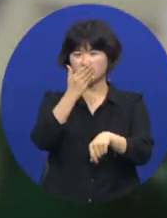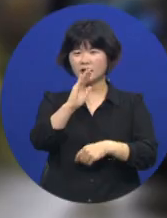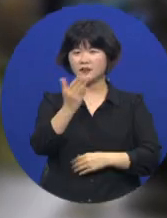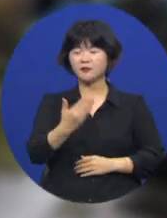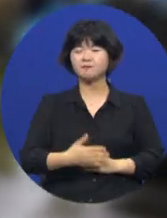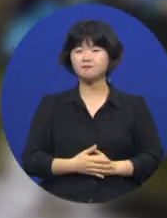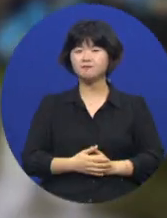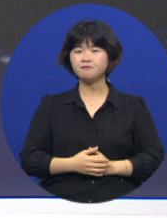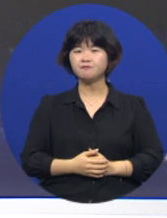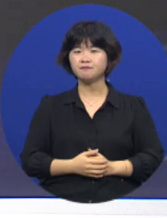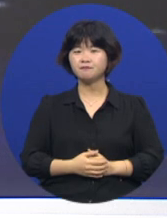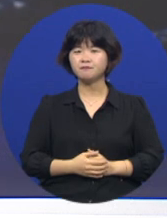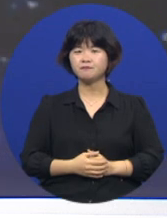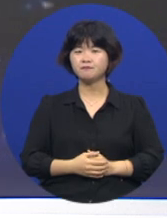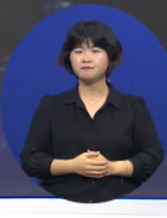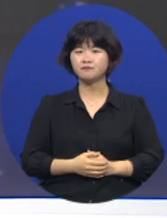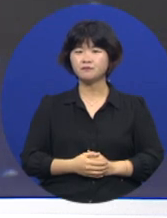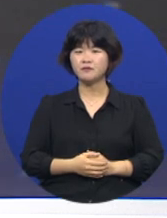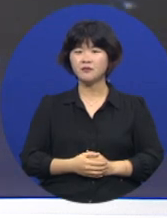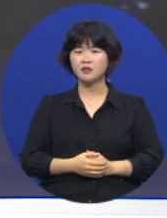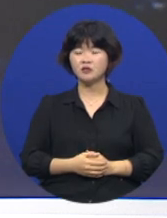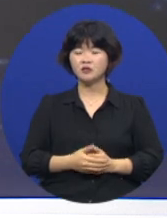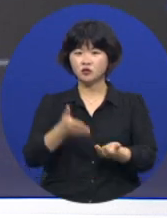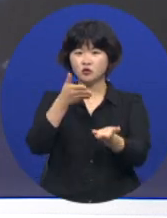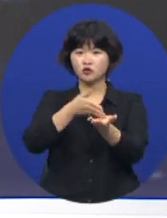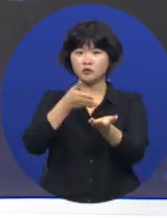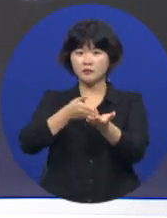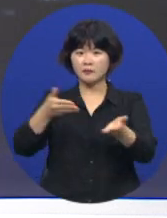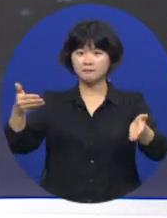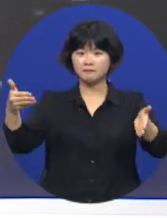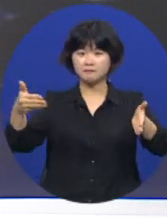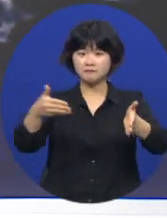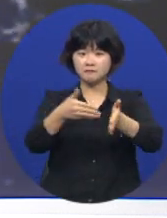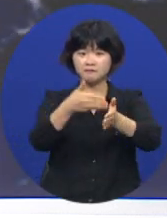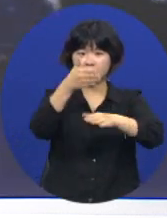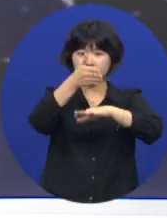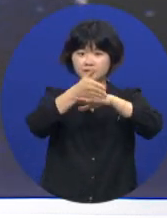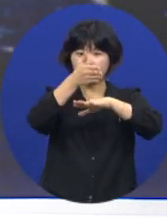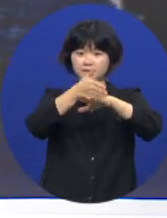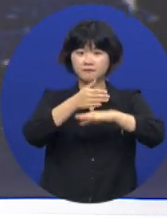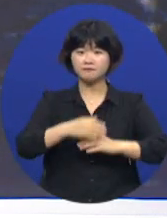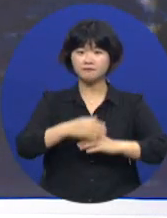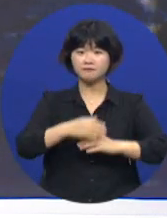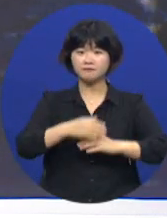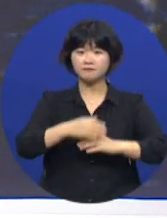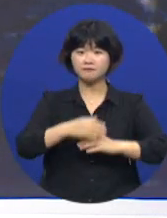것입니다. 뉴스데스크 제주였습니다. 여러분 고맙습니다.